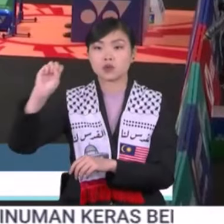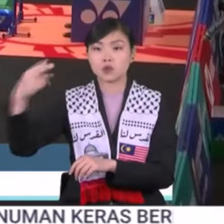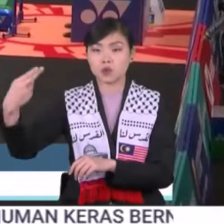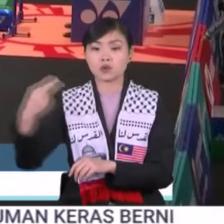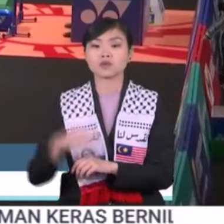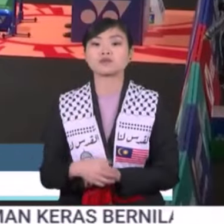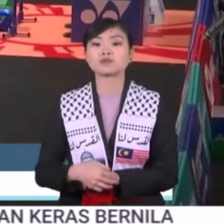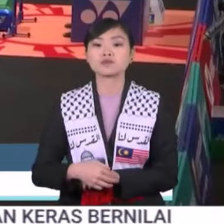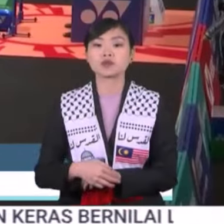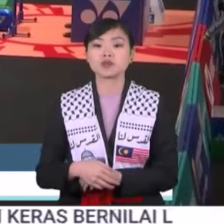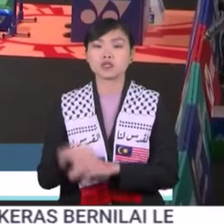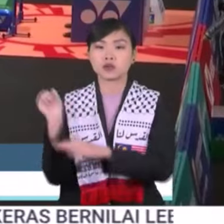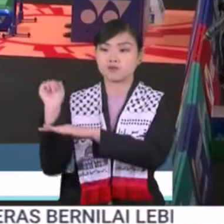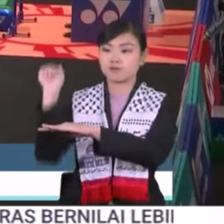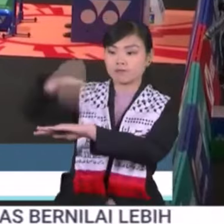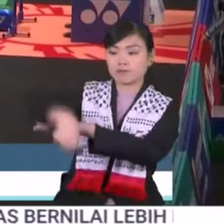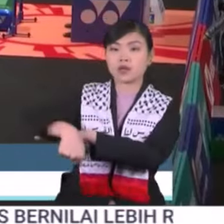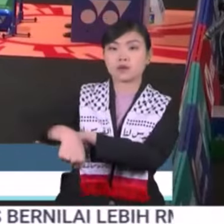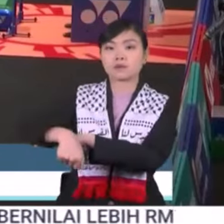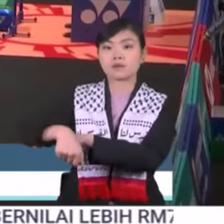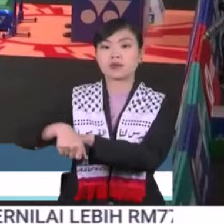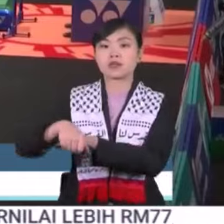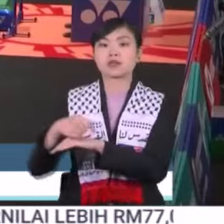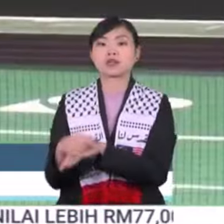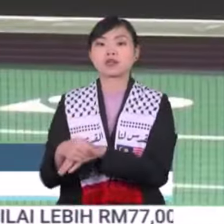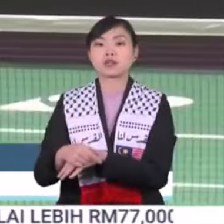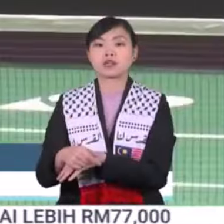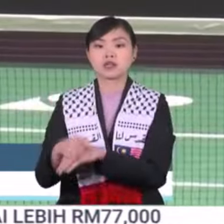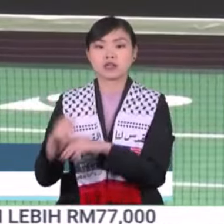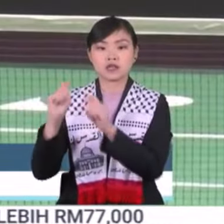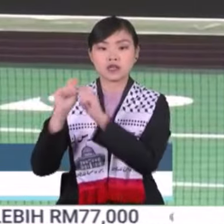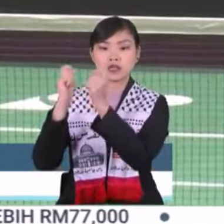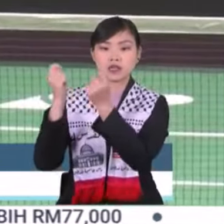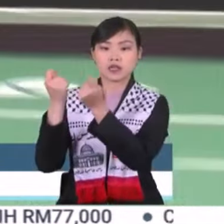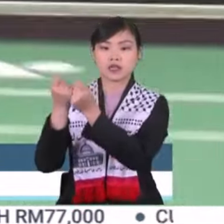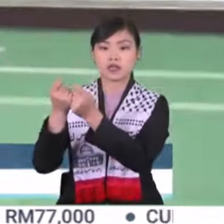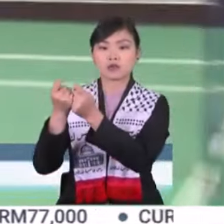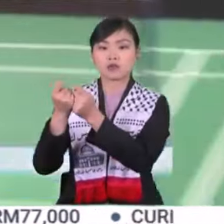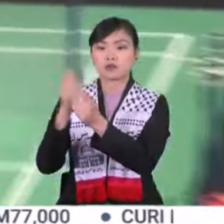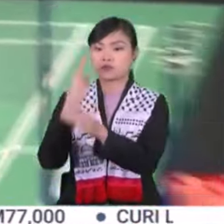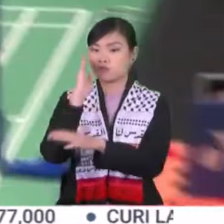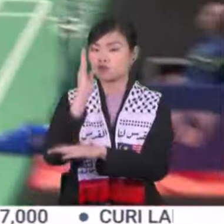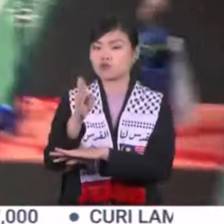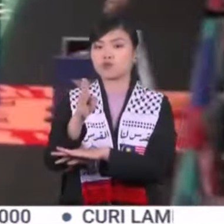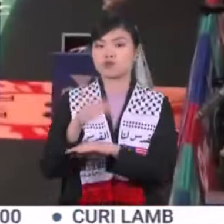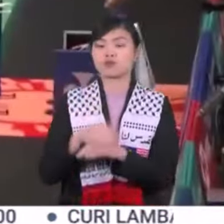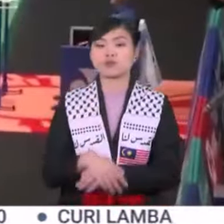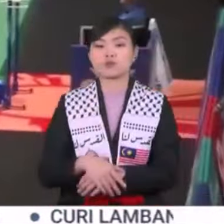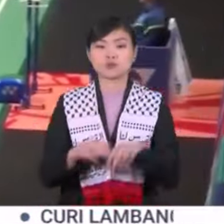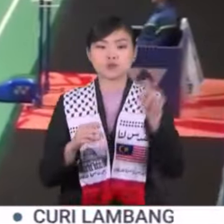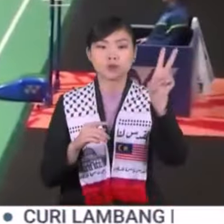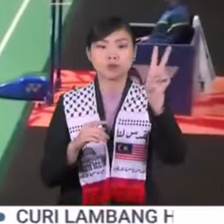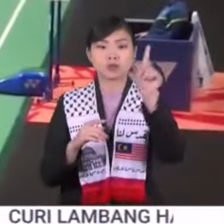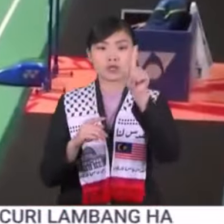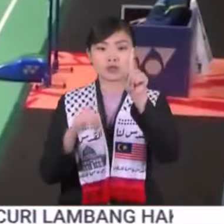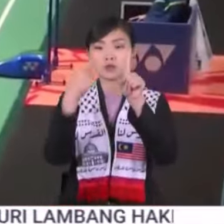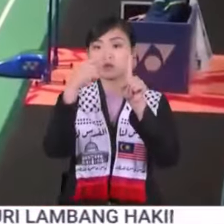masalah menumpaskan pasangan senegara Goh Zifei Nur Izzuddin dengan straight set 21-15, 21-16.